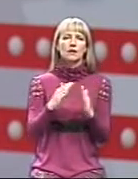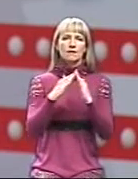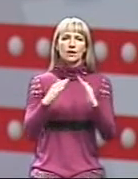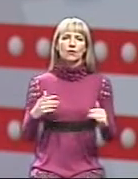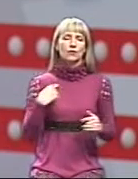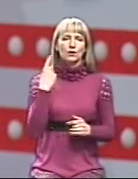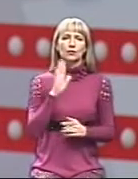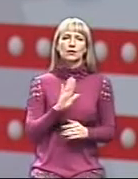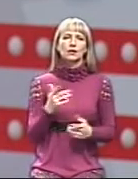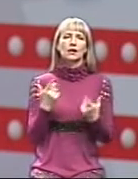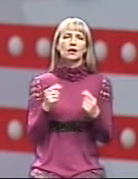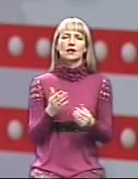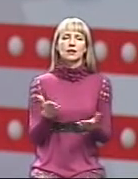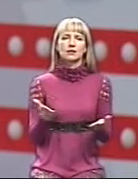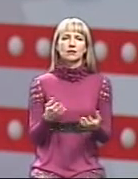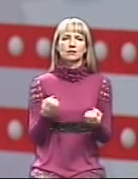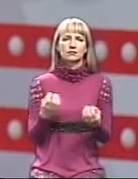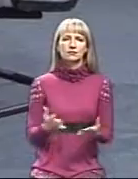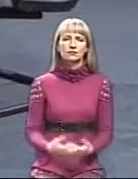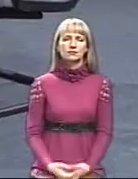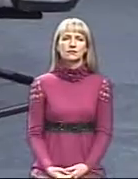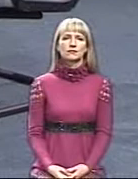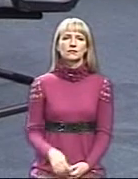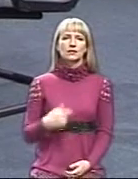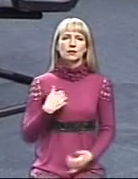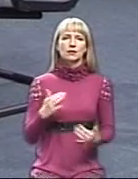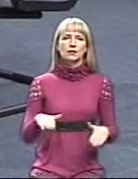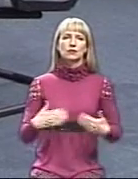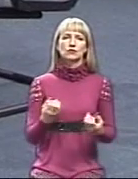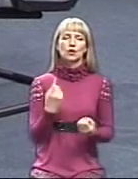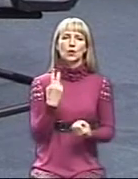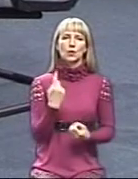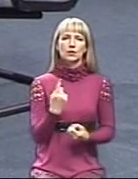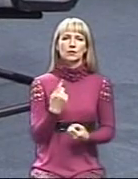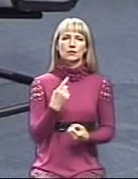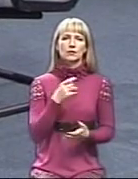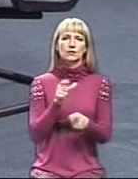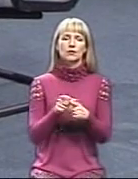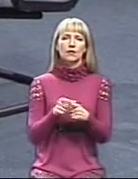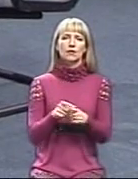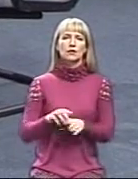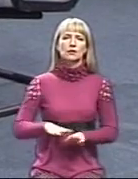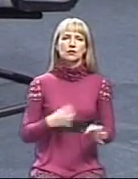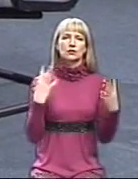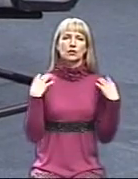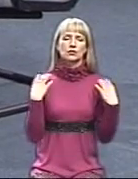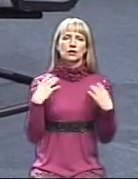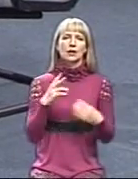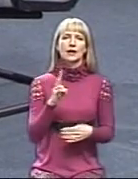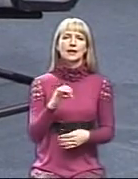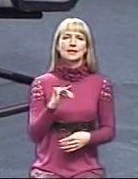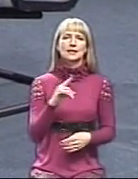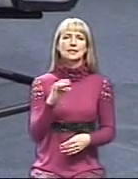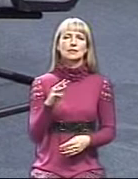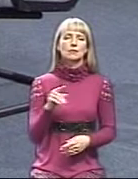я сумніваюся, це где-то так. Зараз я пропоную ще один коментар заступника начальника екоінспекції в Запорізькій області Артема Казима щодо